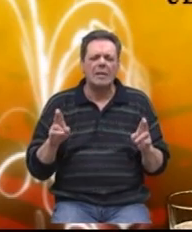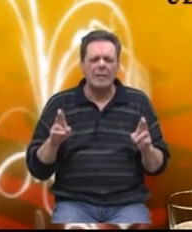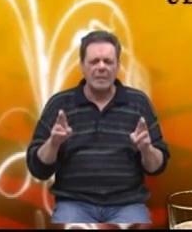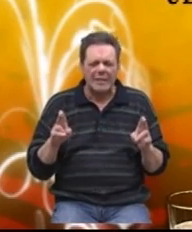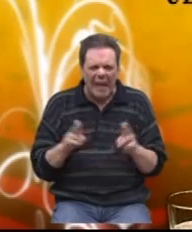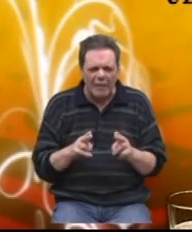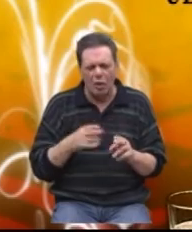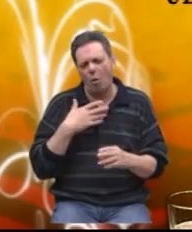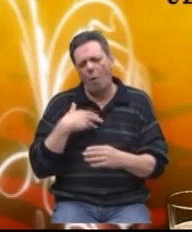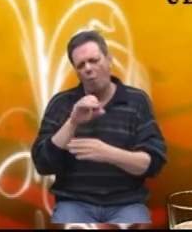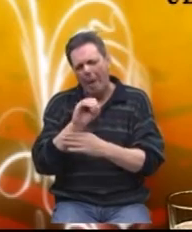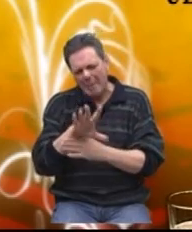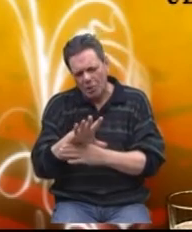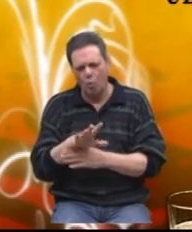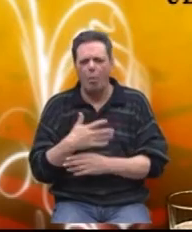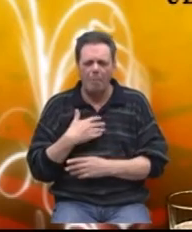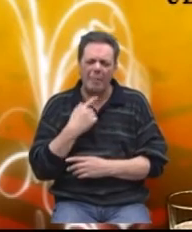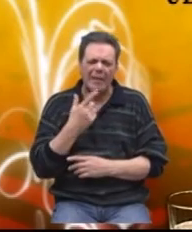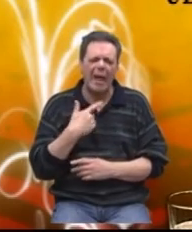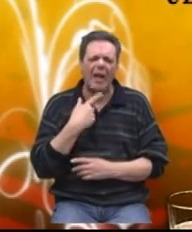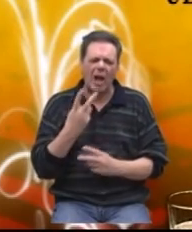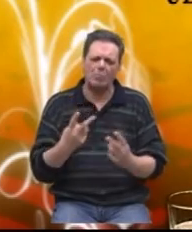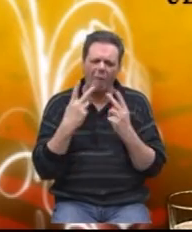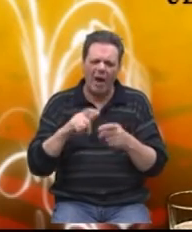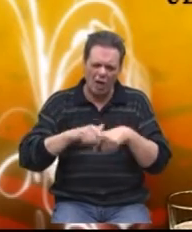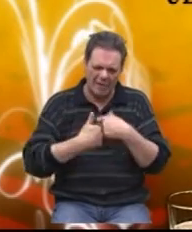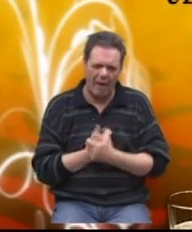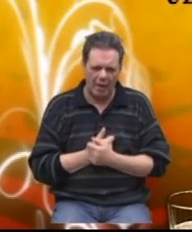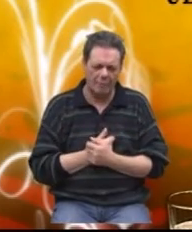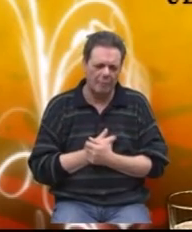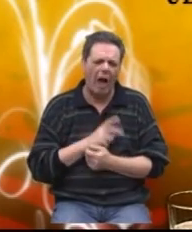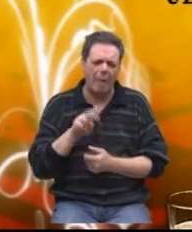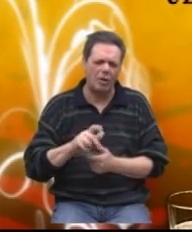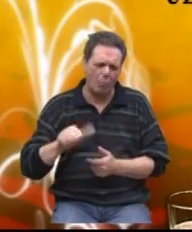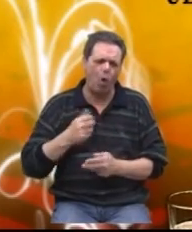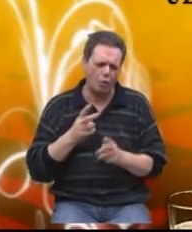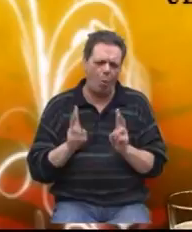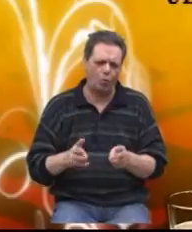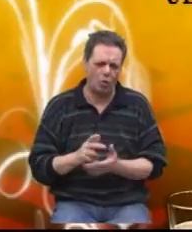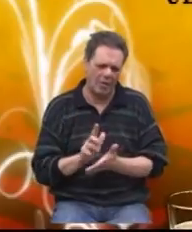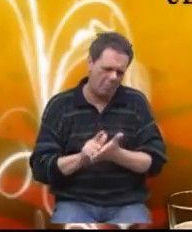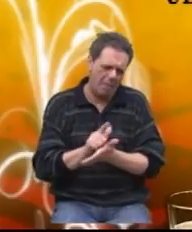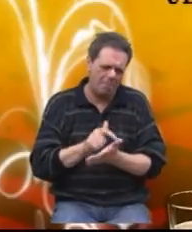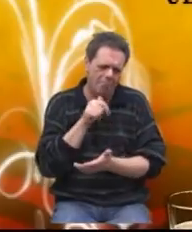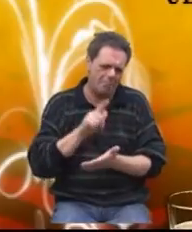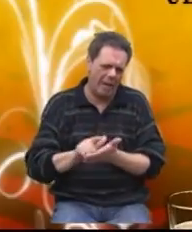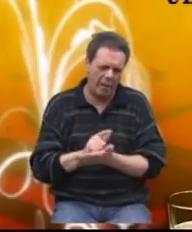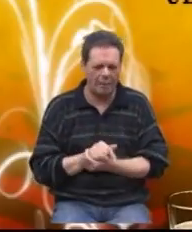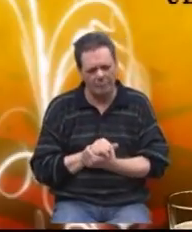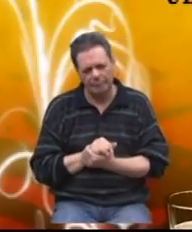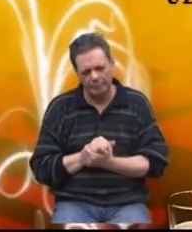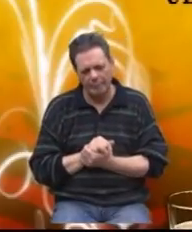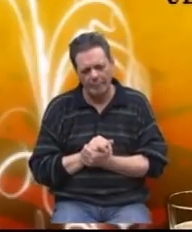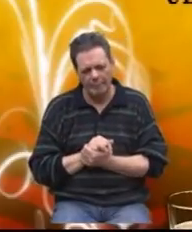skratit ćemo malo emisiju pa bih htjela da kažemo ključne stvari u emisiji, a imat ćemo mi još prilike. Evo, molim režiju da pripremi